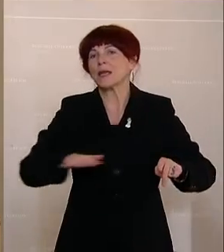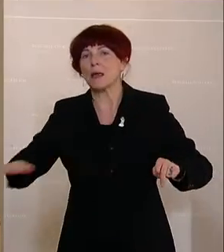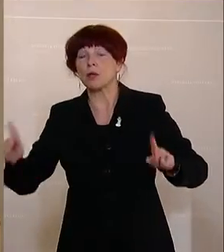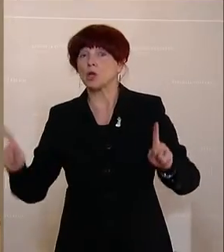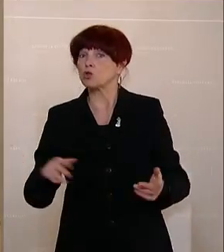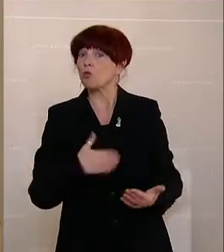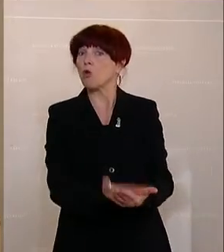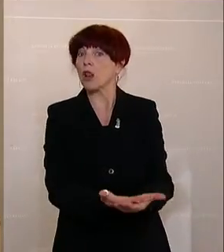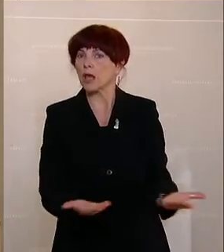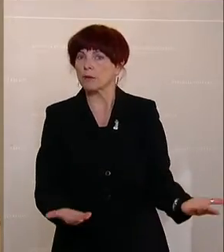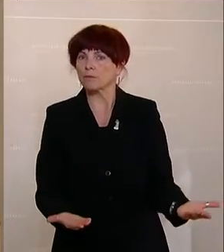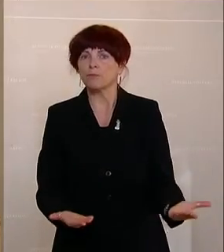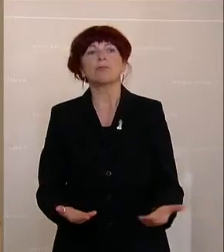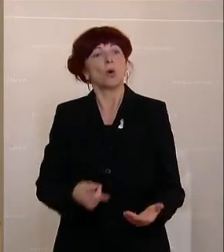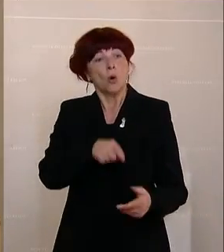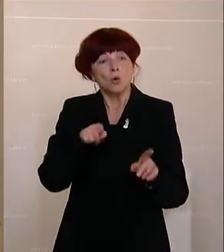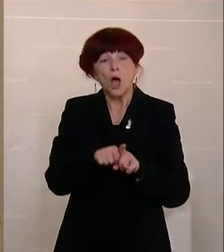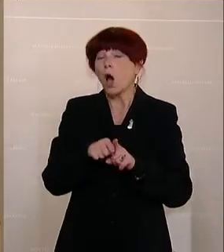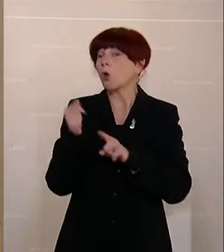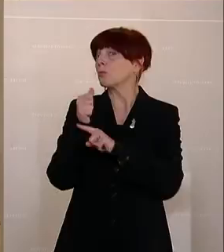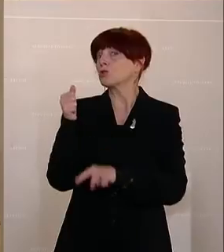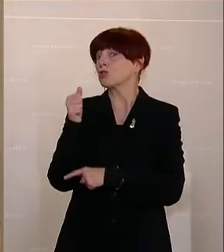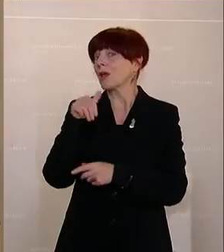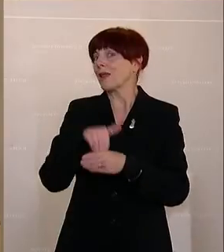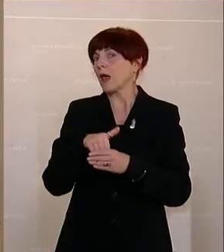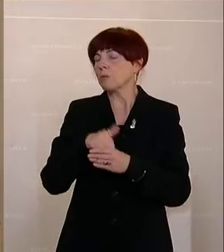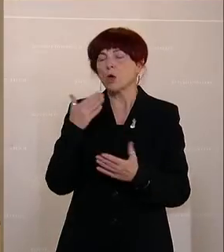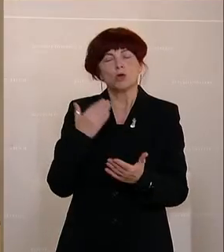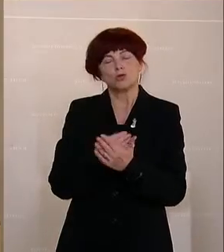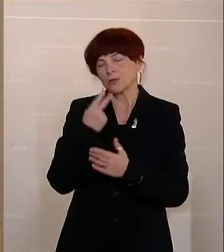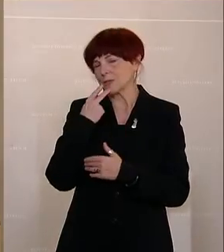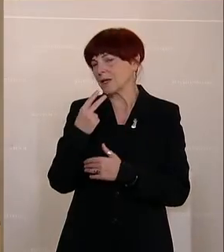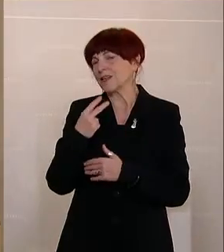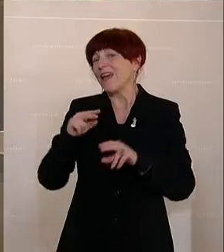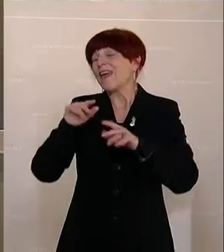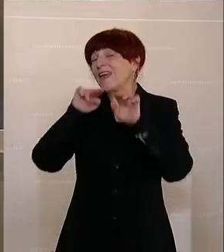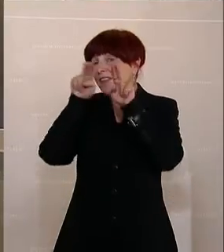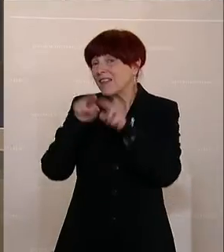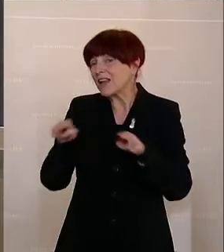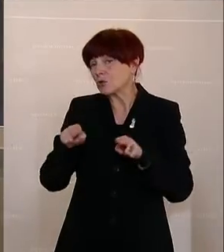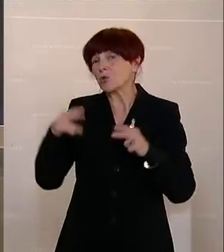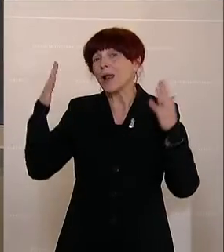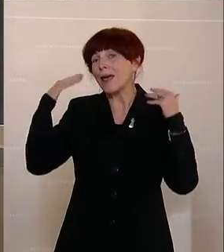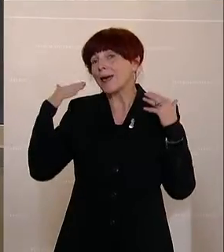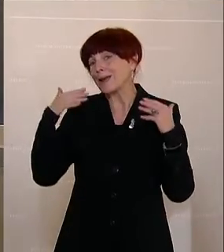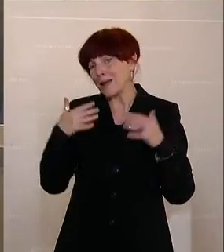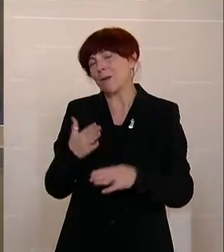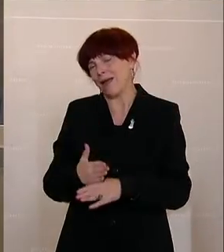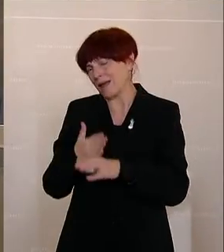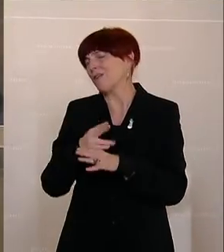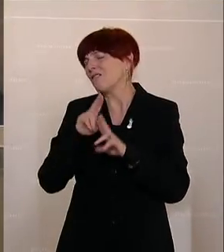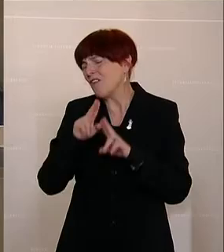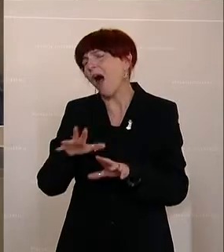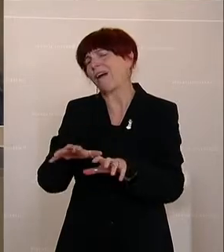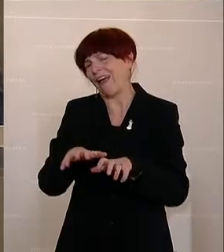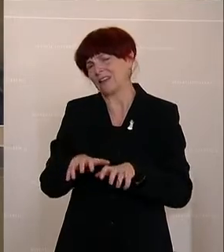tragisch ist, ist, wie geizig wir wieder mal bei der internationalen Klimahilfe sind. Ich glaube, die Kollegin Herr und Kollegin Hammer, die